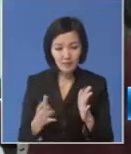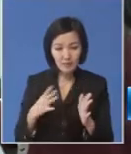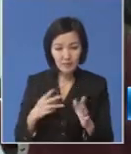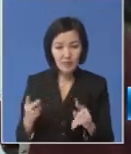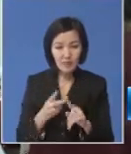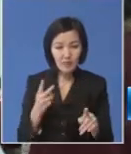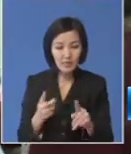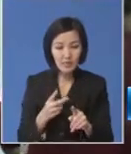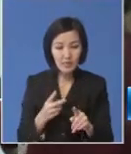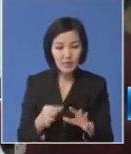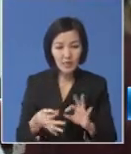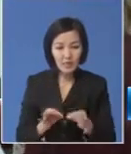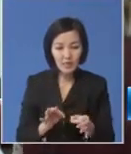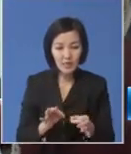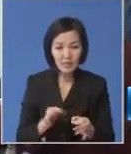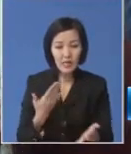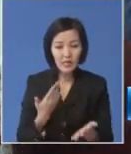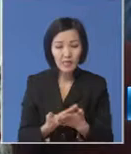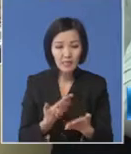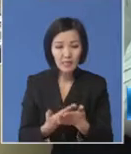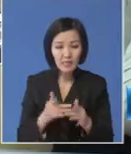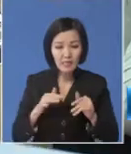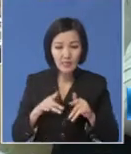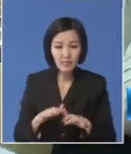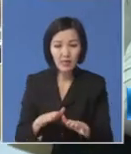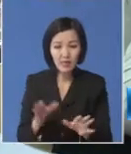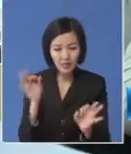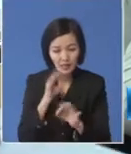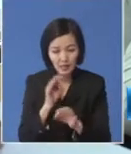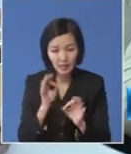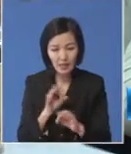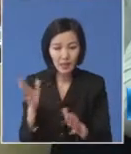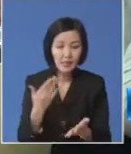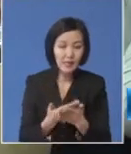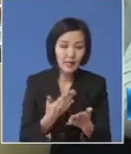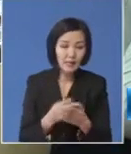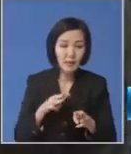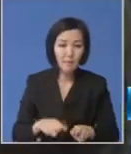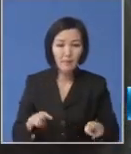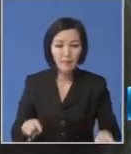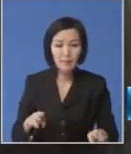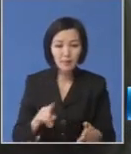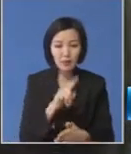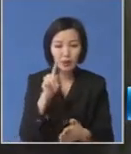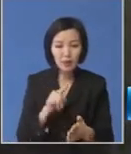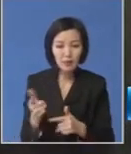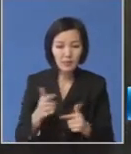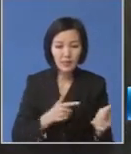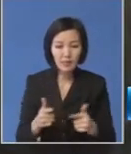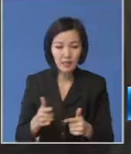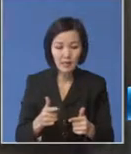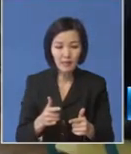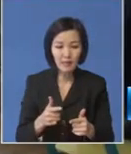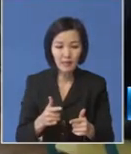кейін онысын нақты іс тәжірибе жүзінде көрсетеді. Сұрақтарды білім және ғылым министрлігі дайындаған, мемлекеттік құпия ретінде сақталып,